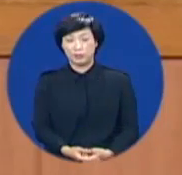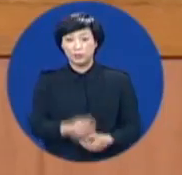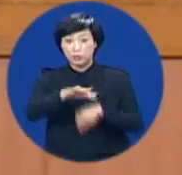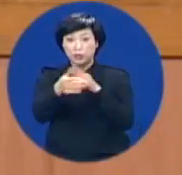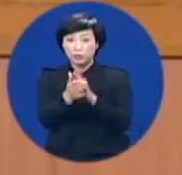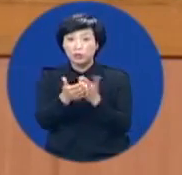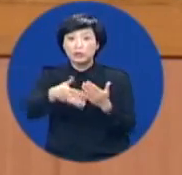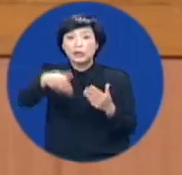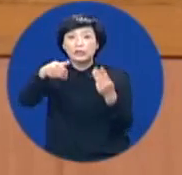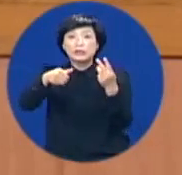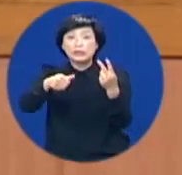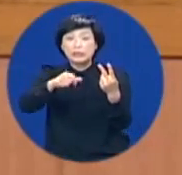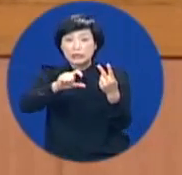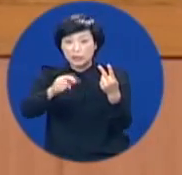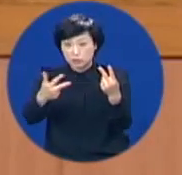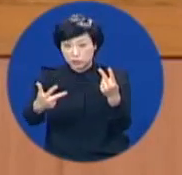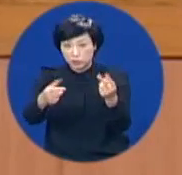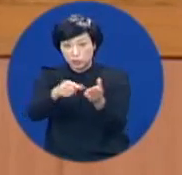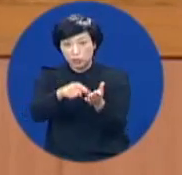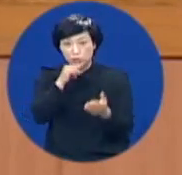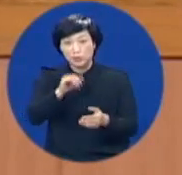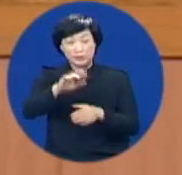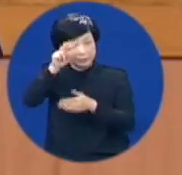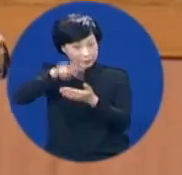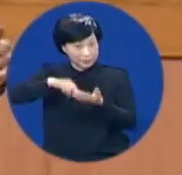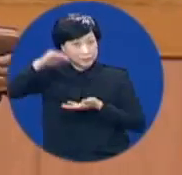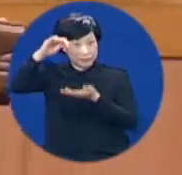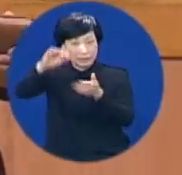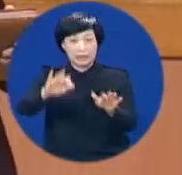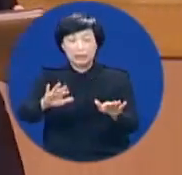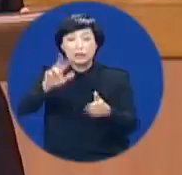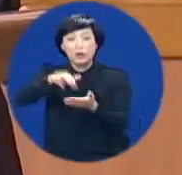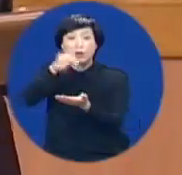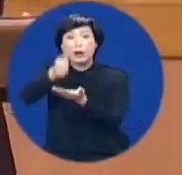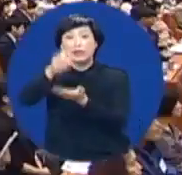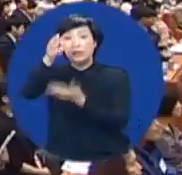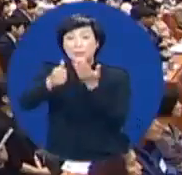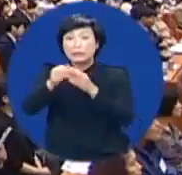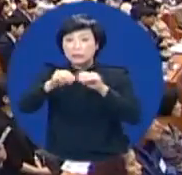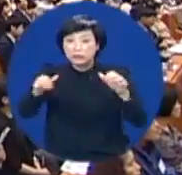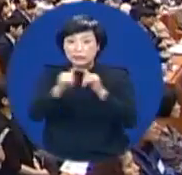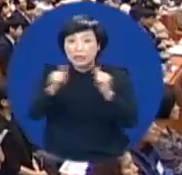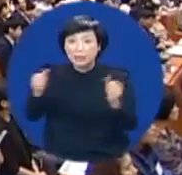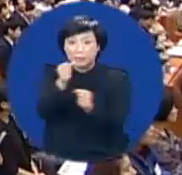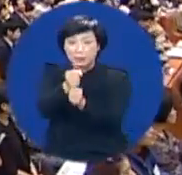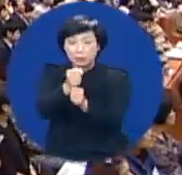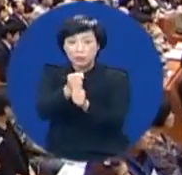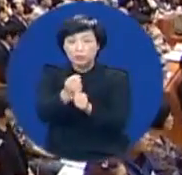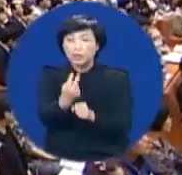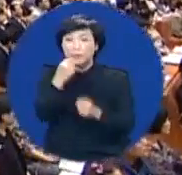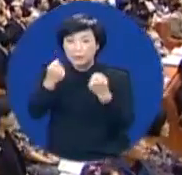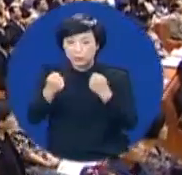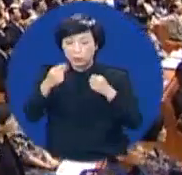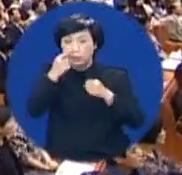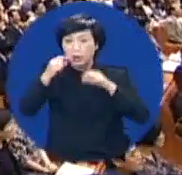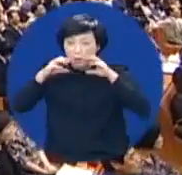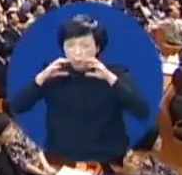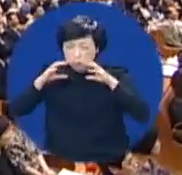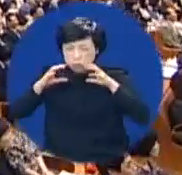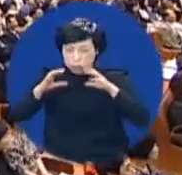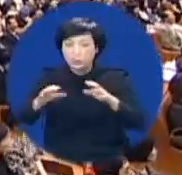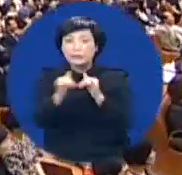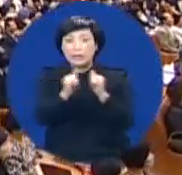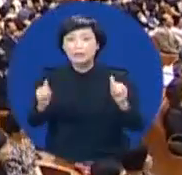창세기 2장 7절에 그렇게 되어 있어요. 읽어봐요. 여호와 하나님이 흙으로 사람을 지으시고 생기를 그 코에